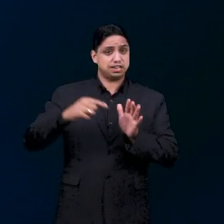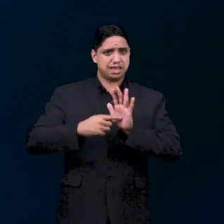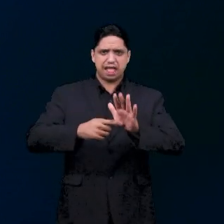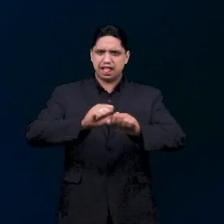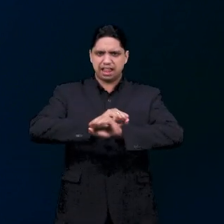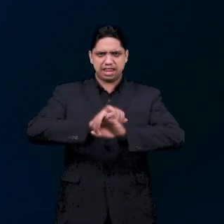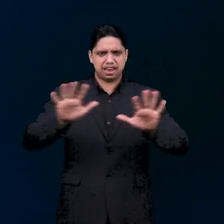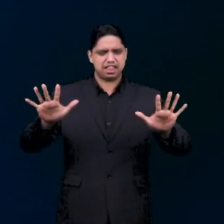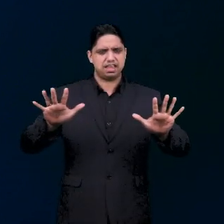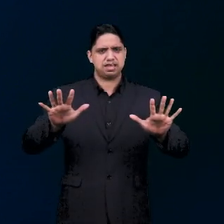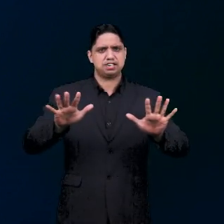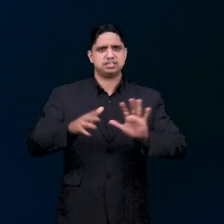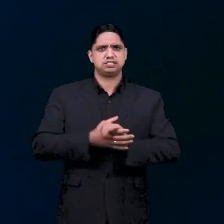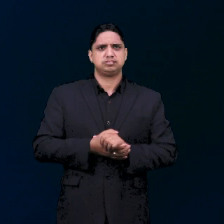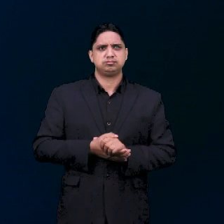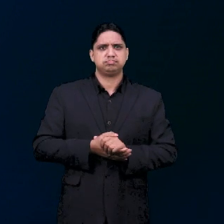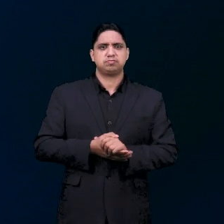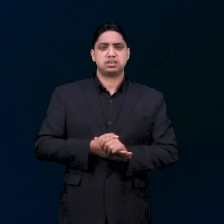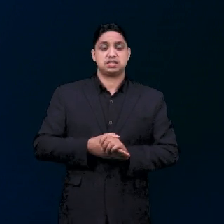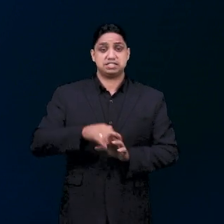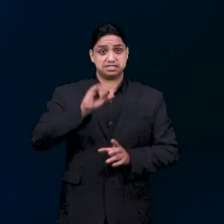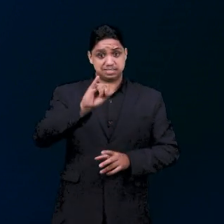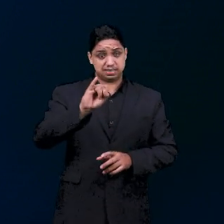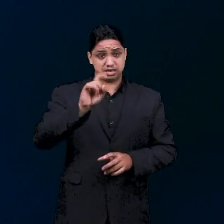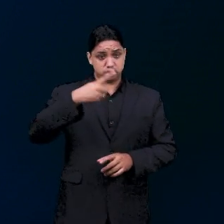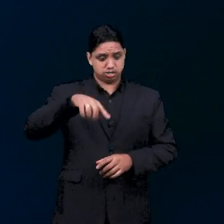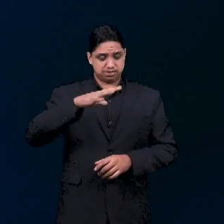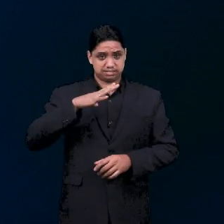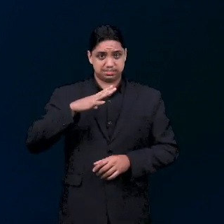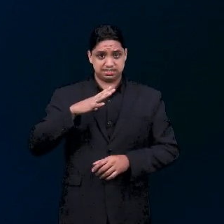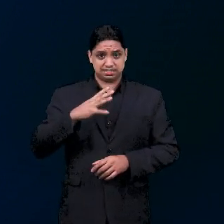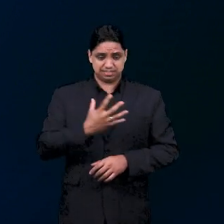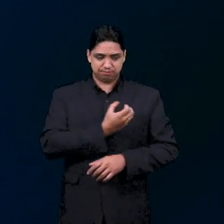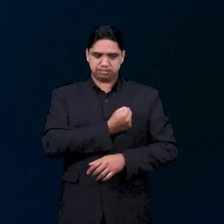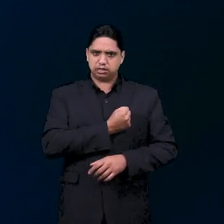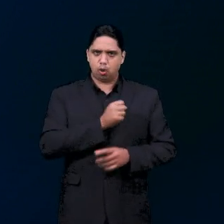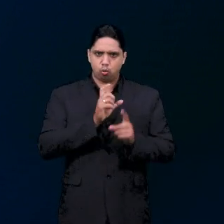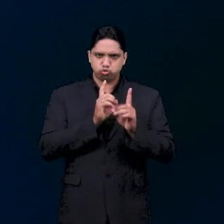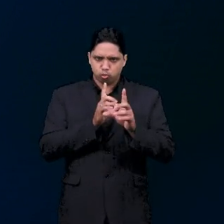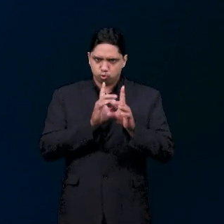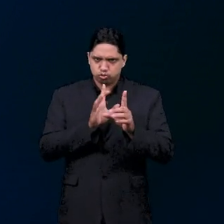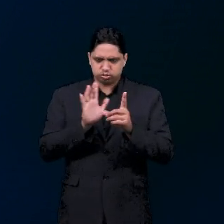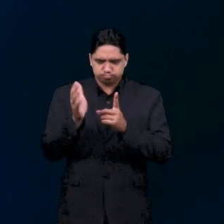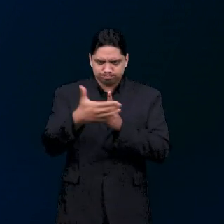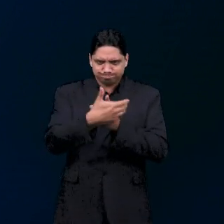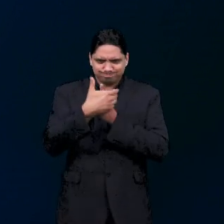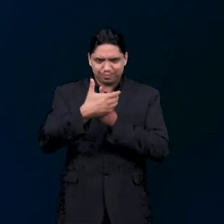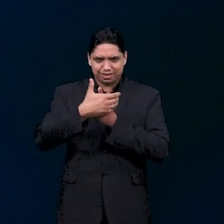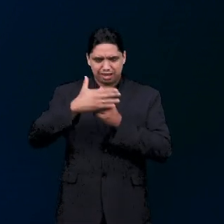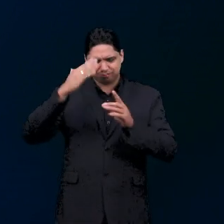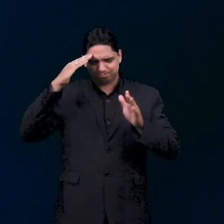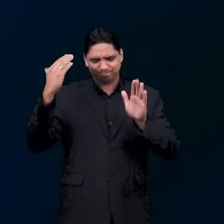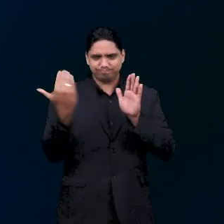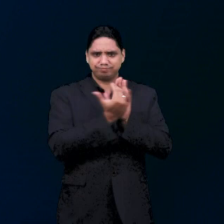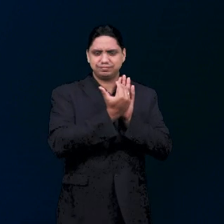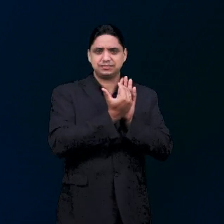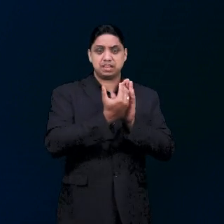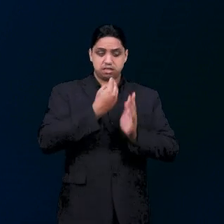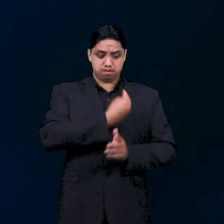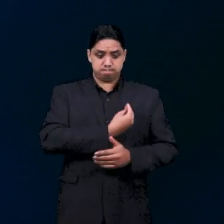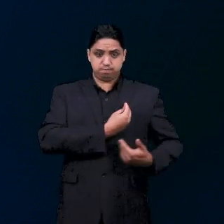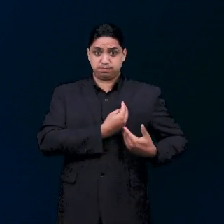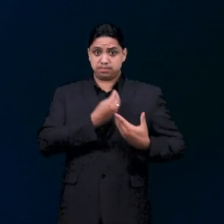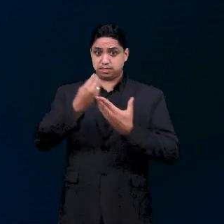que, en gardant la doctrine, le chemin et nos vies en